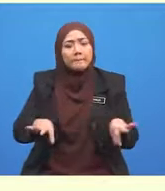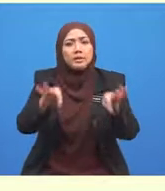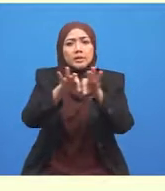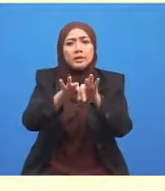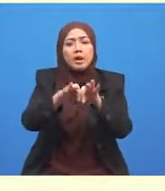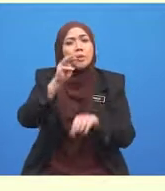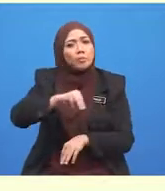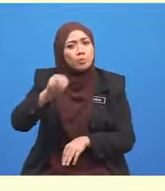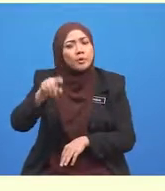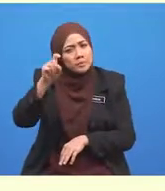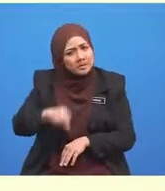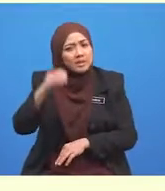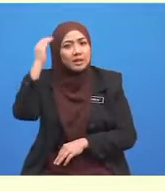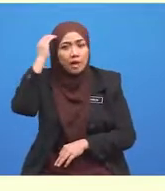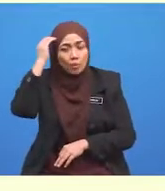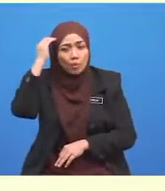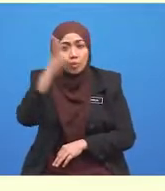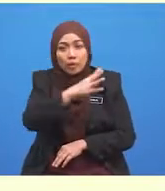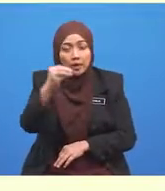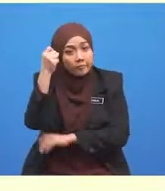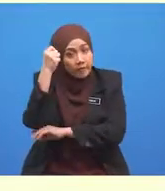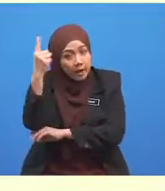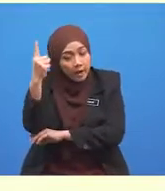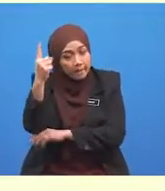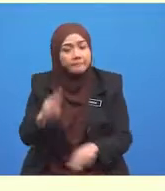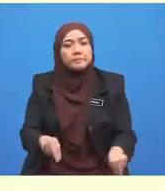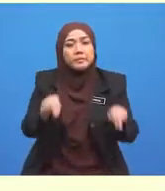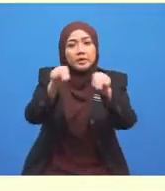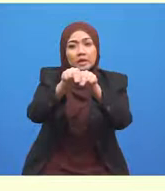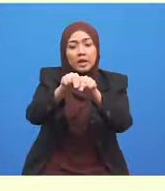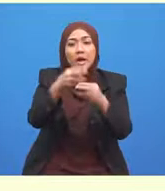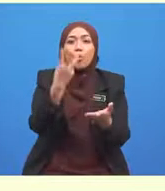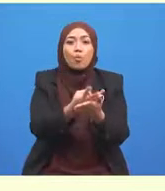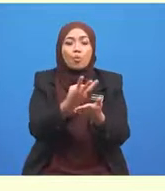kena mahir dan memahami nilai wang tersebut.